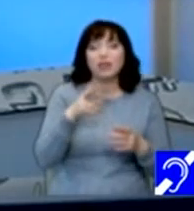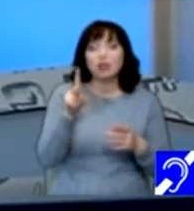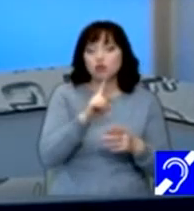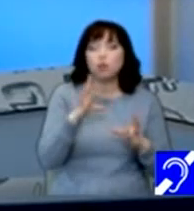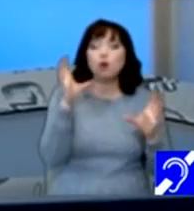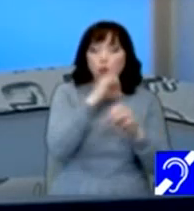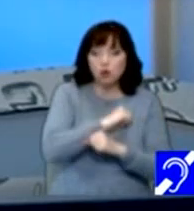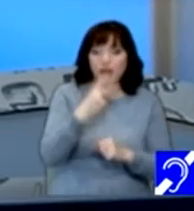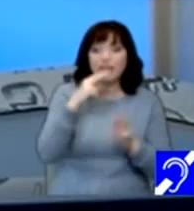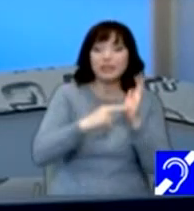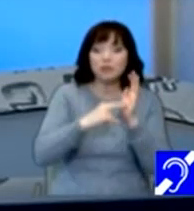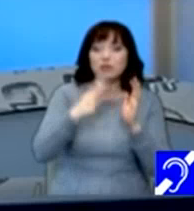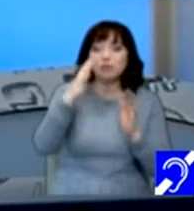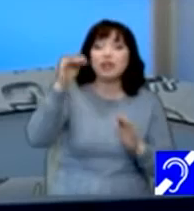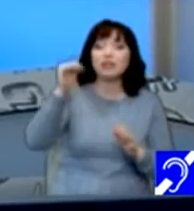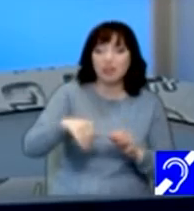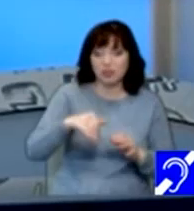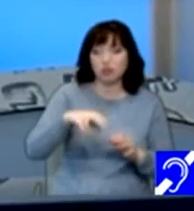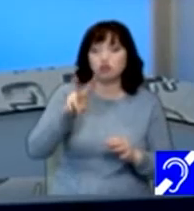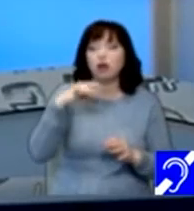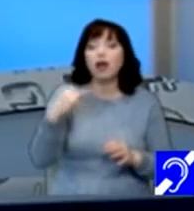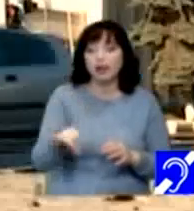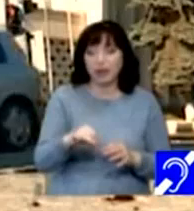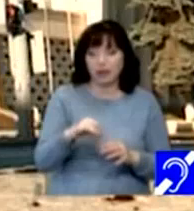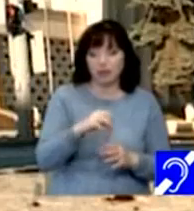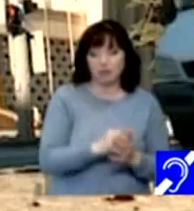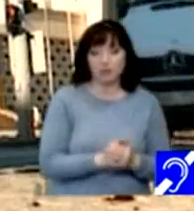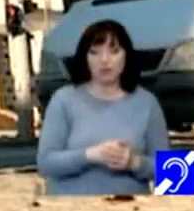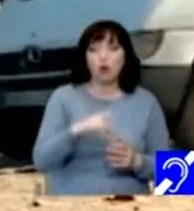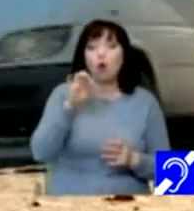de milioane de lei din contul garanțiilor de stat.